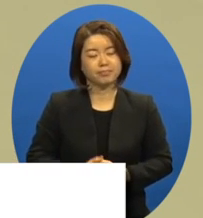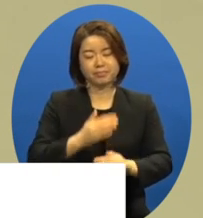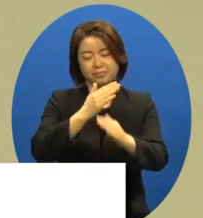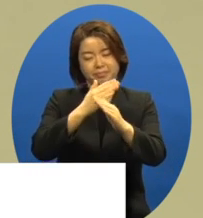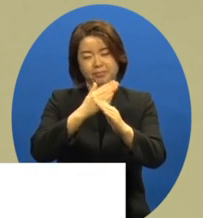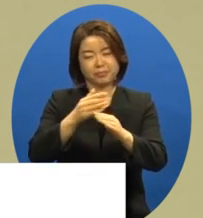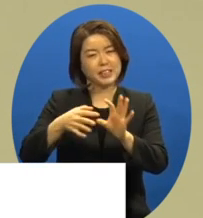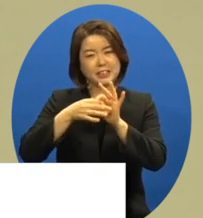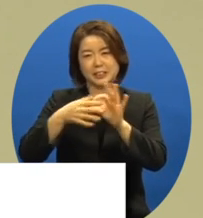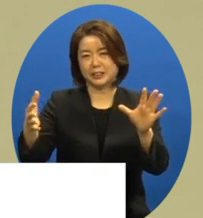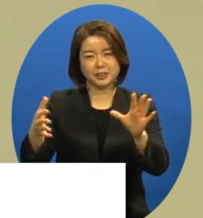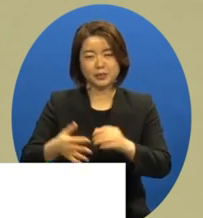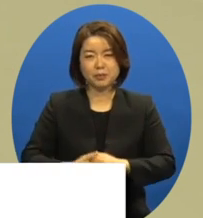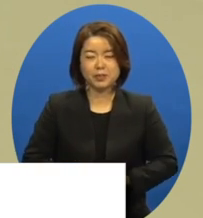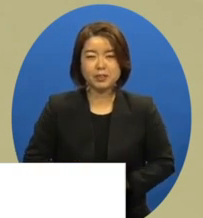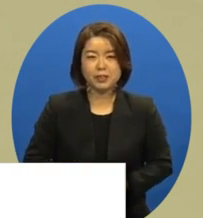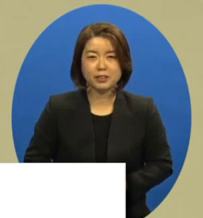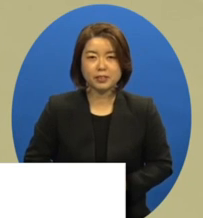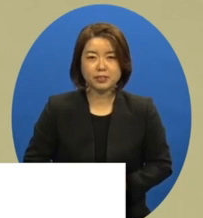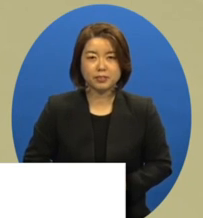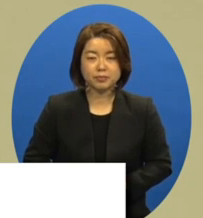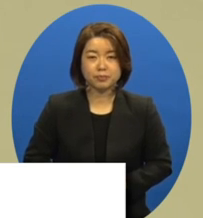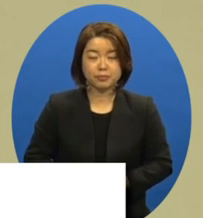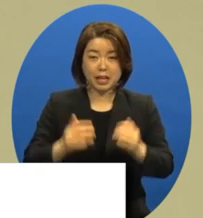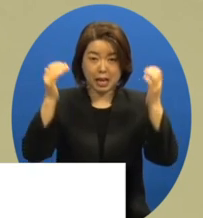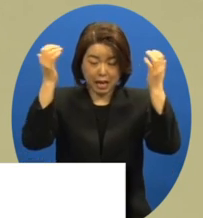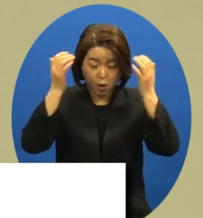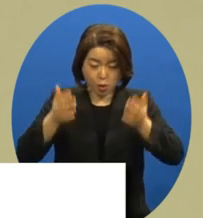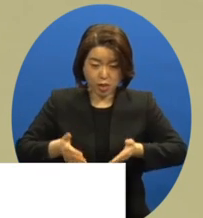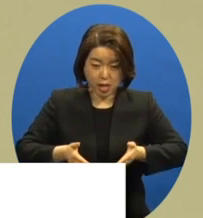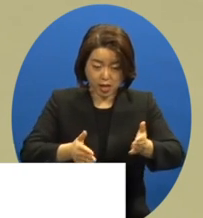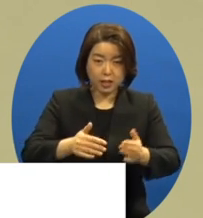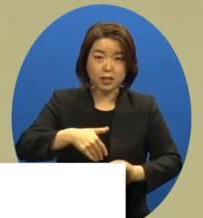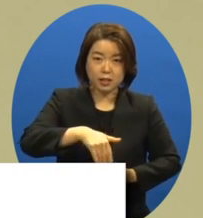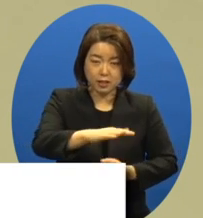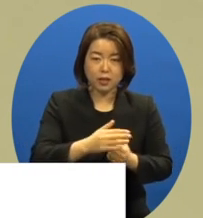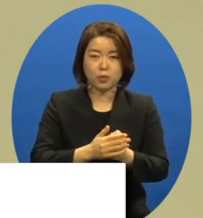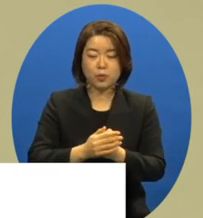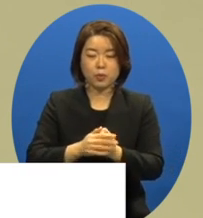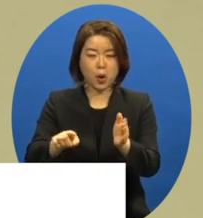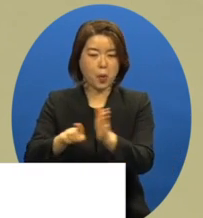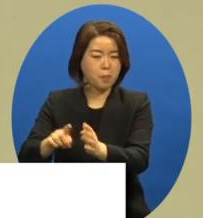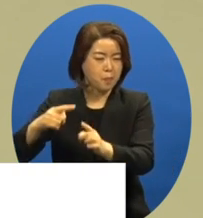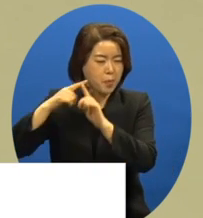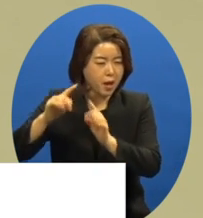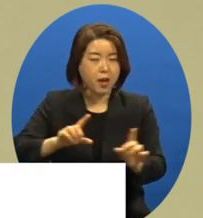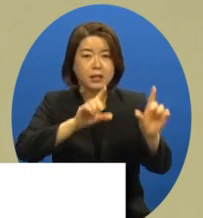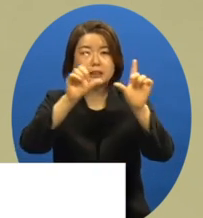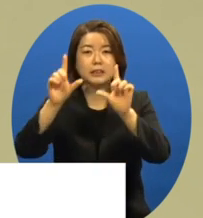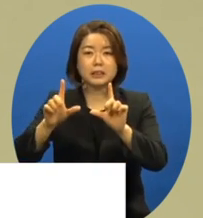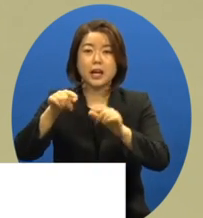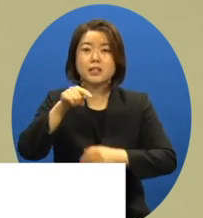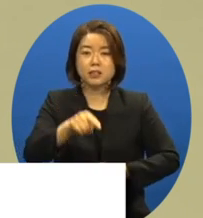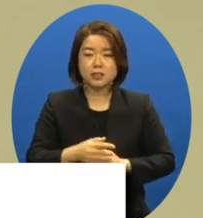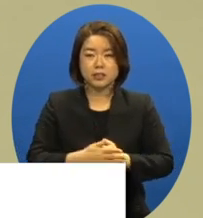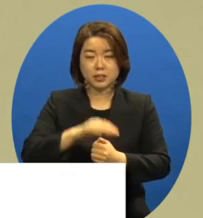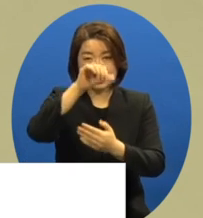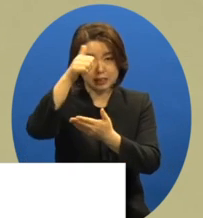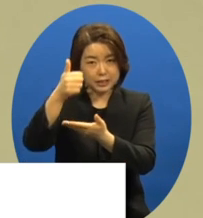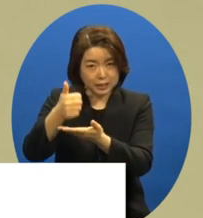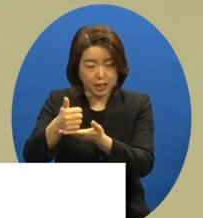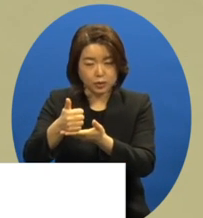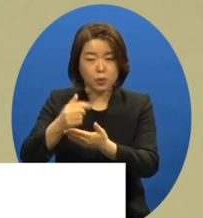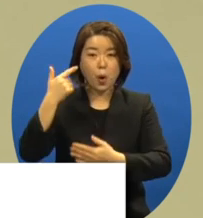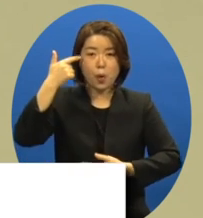그것과 상관없습니다. 고난의 길을 가고 순교의 삶을 사는 것은 장로나